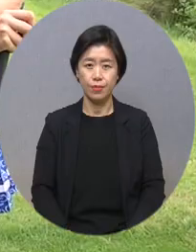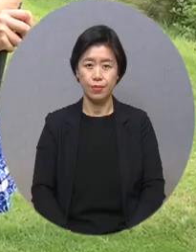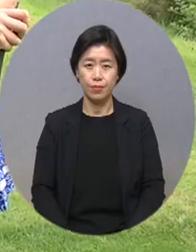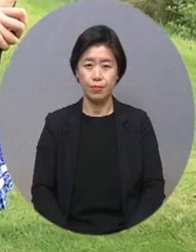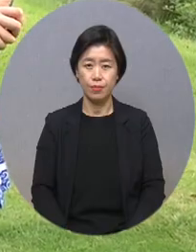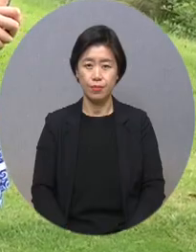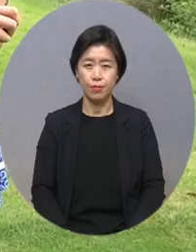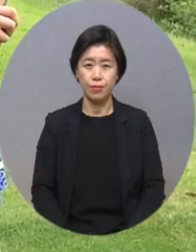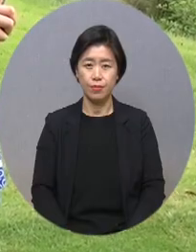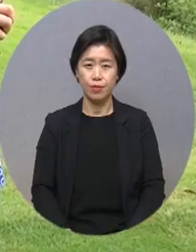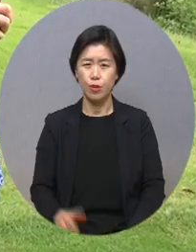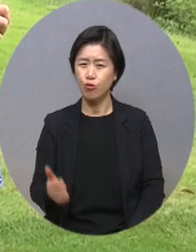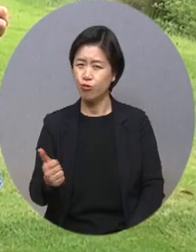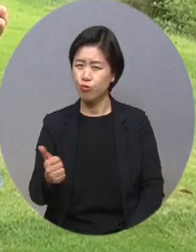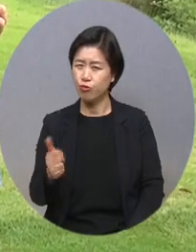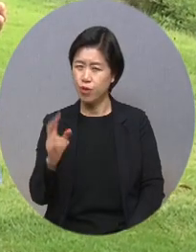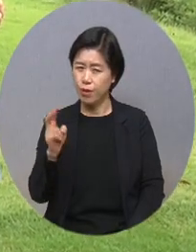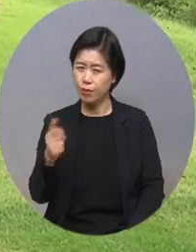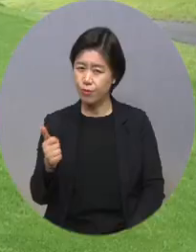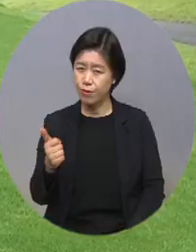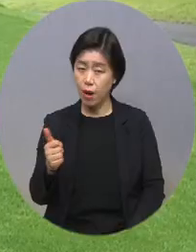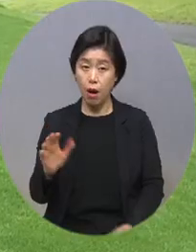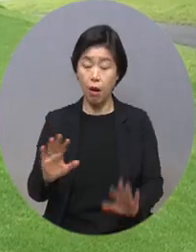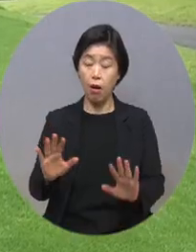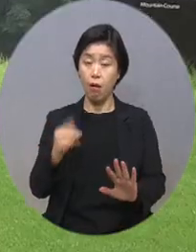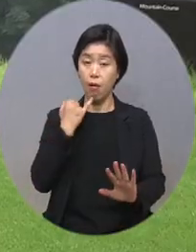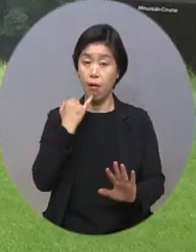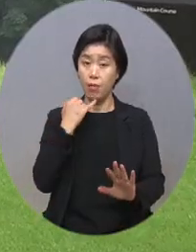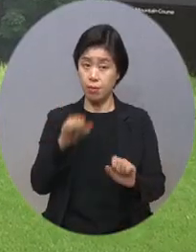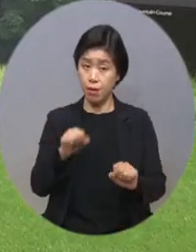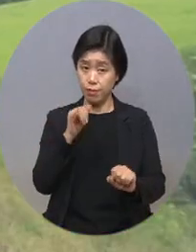어디갔지? 죽었다. 안 죽었어? 아니 안 죽었어.